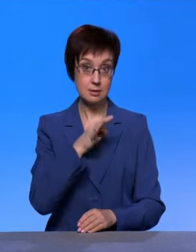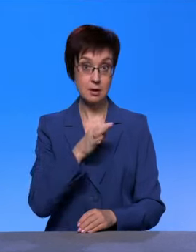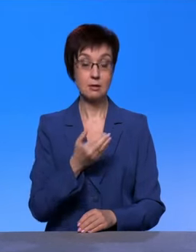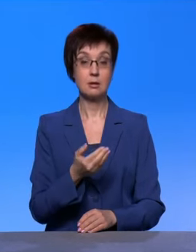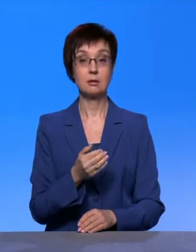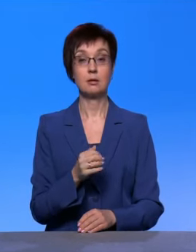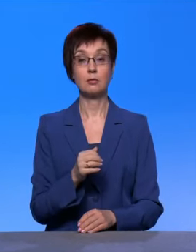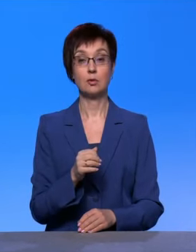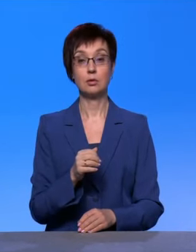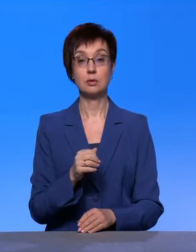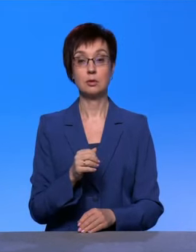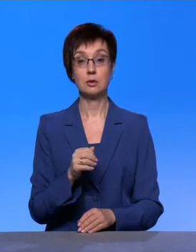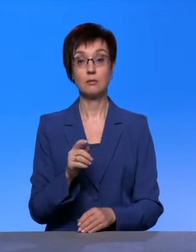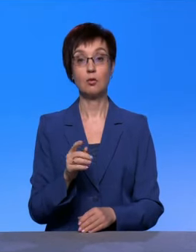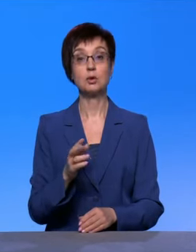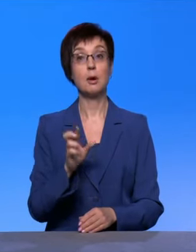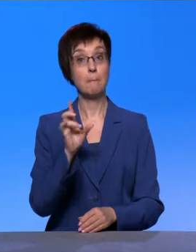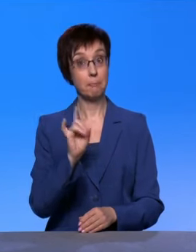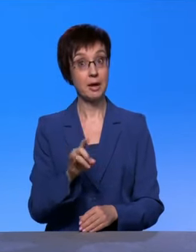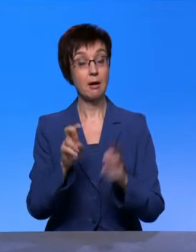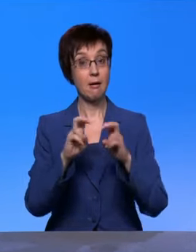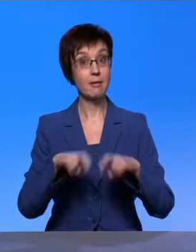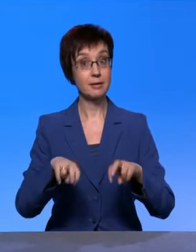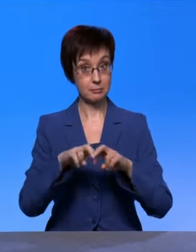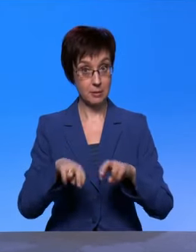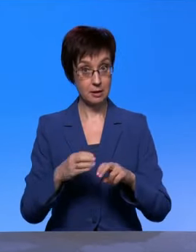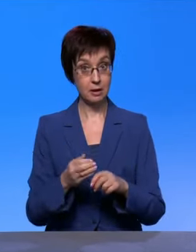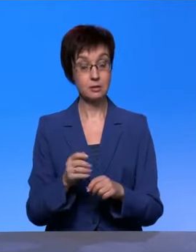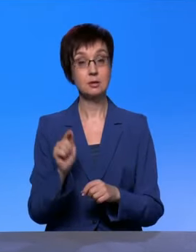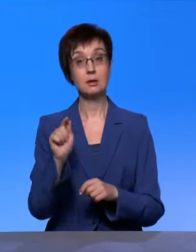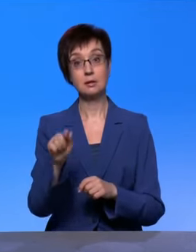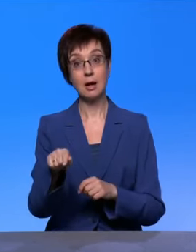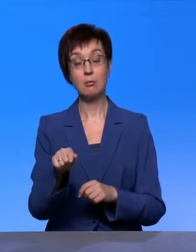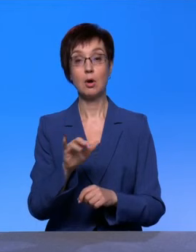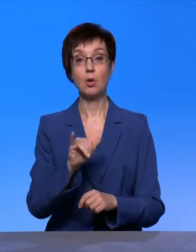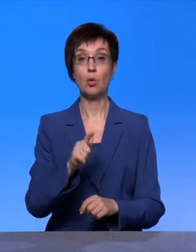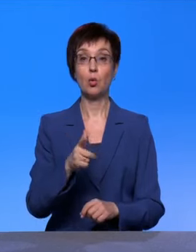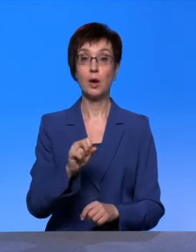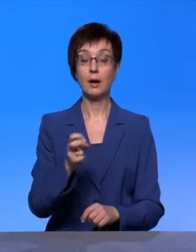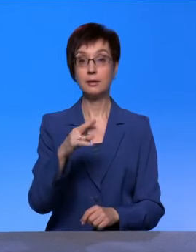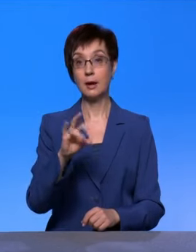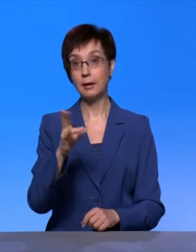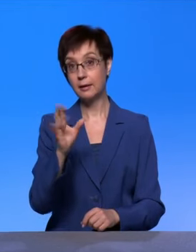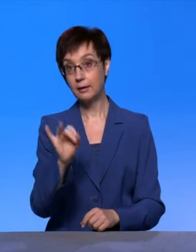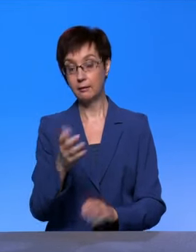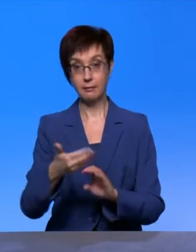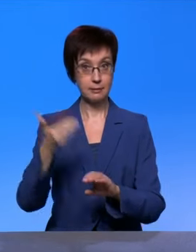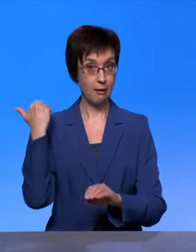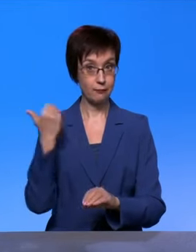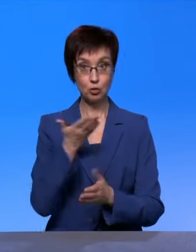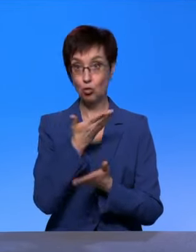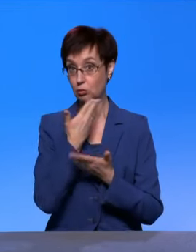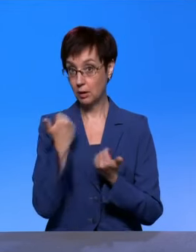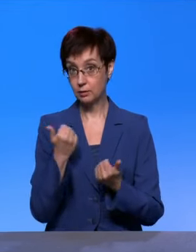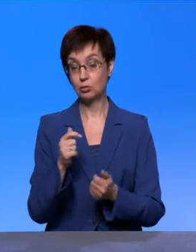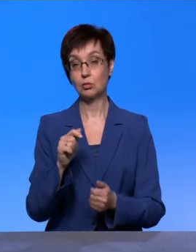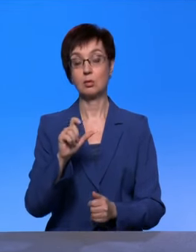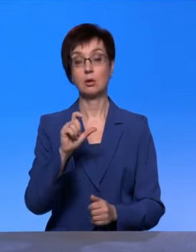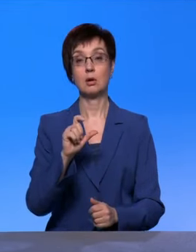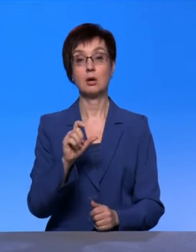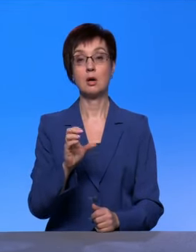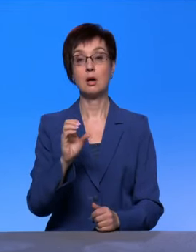сказал. Вот если поразбираться в вопросе, вот угадайки там давно уже нет, эссе дети пишут, задания на